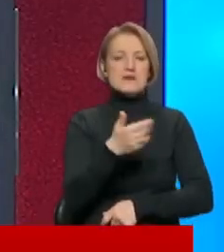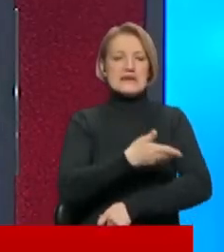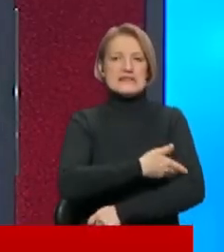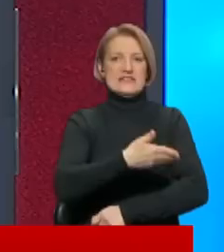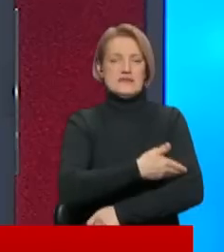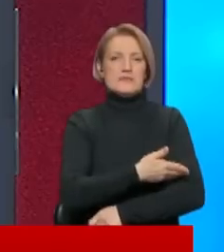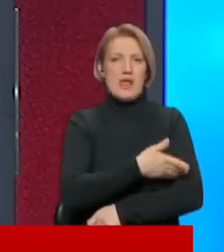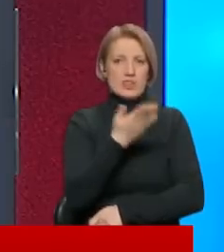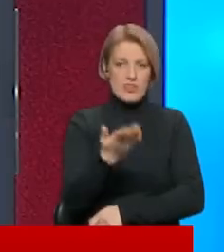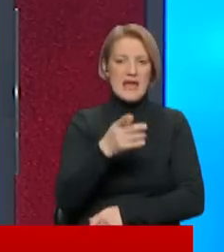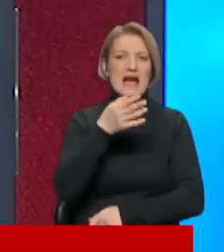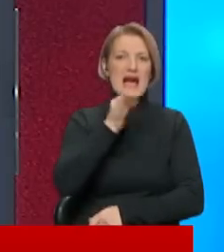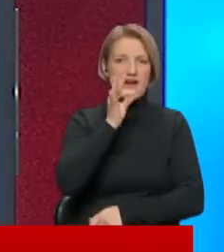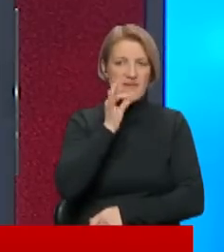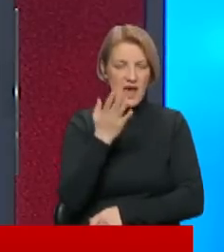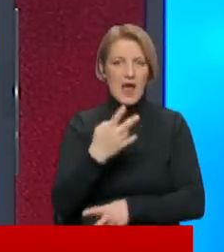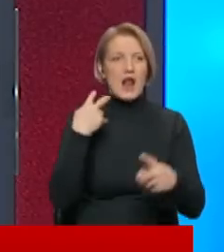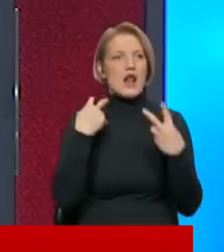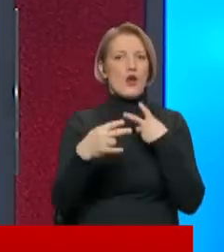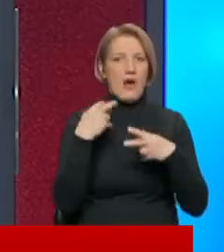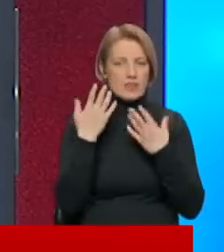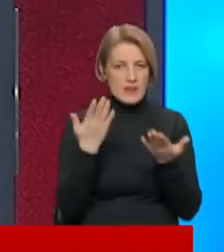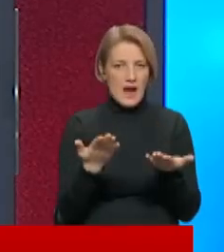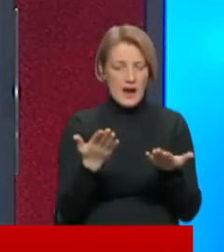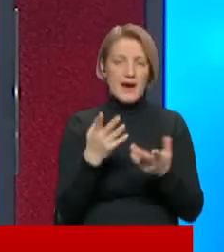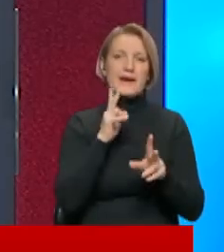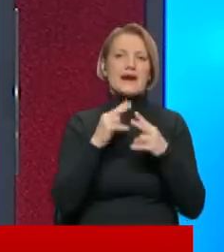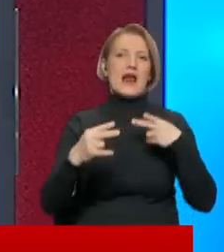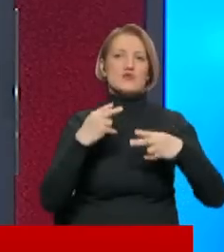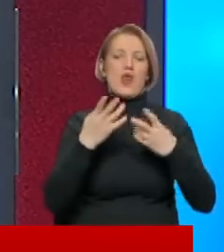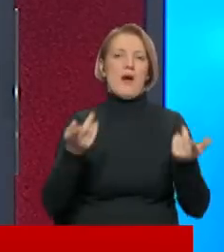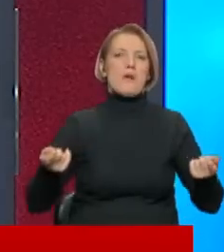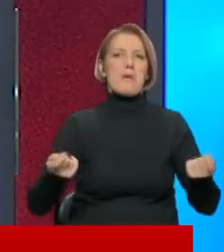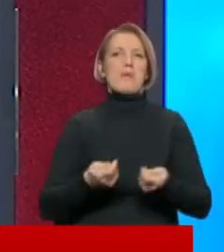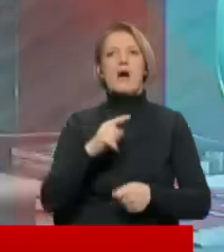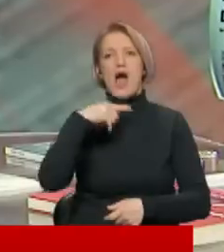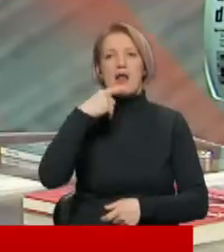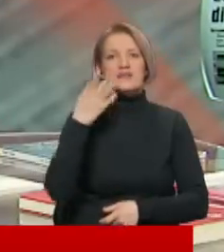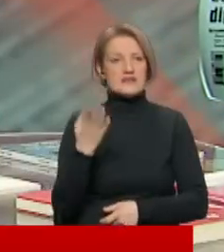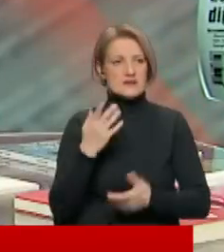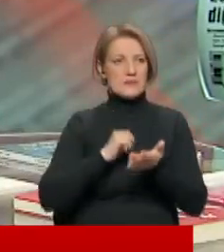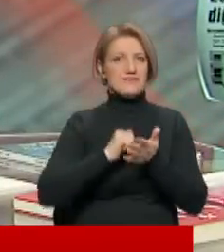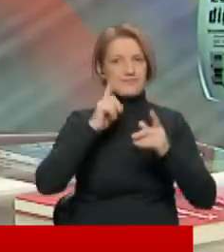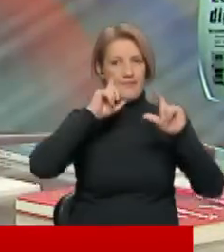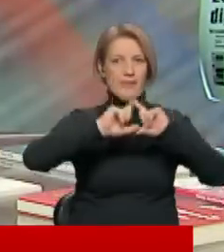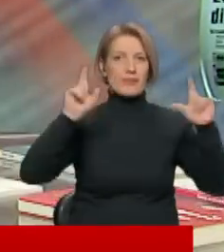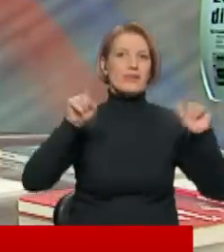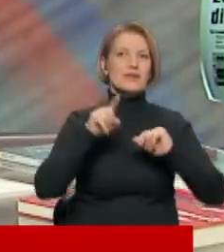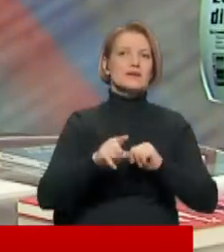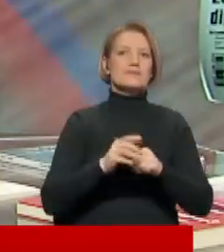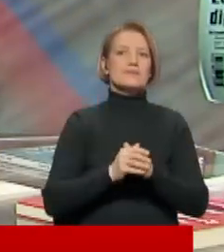sektörü yani kafe yani lokanta ve restoran Elazığ Elazığ manşet